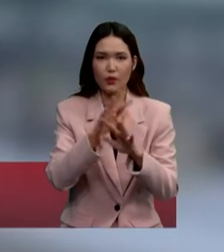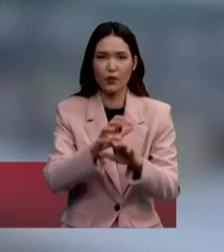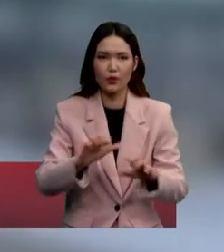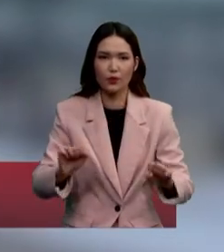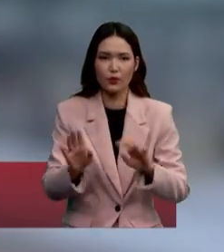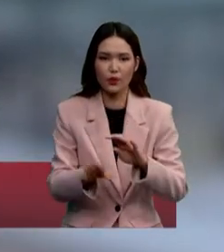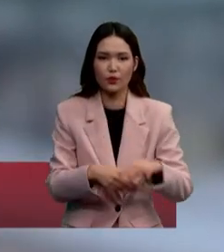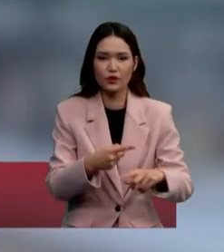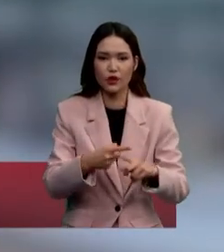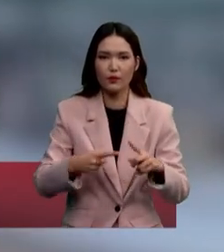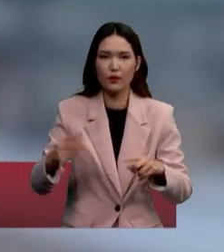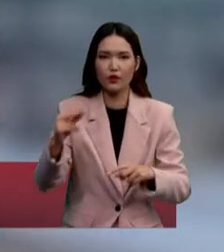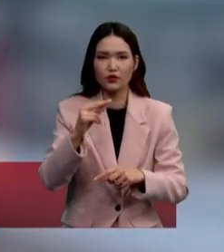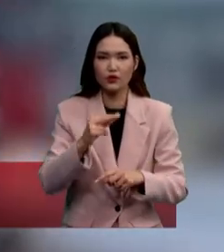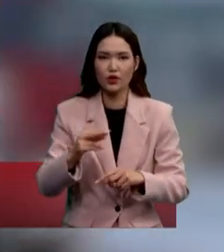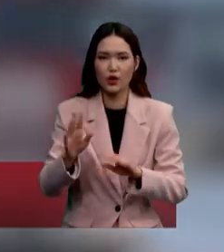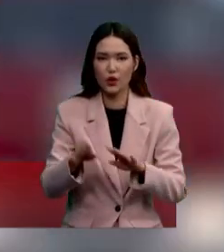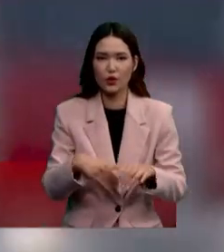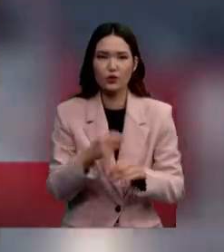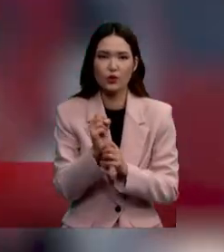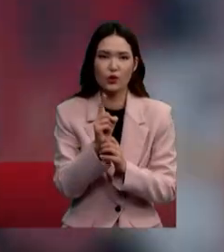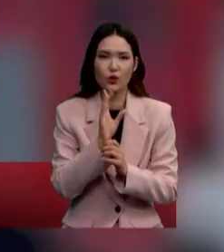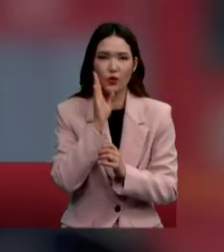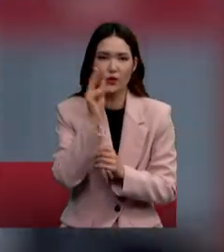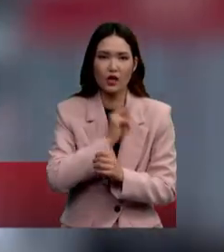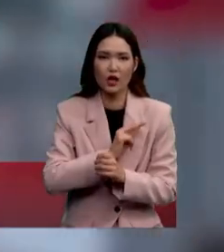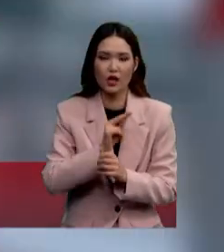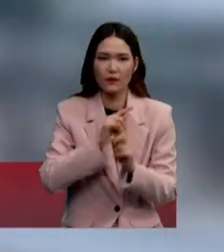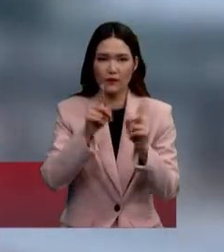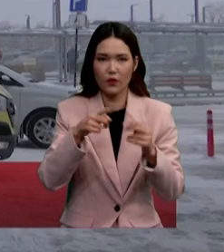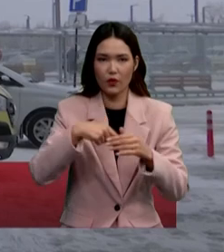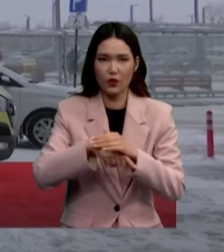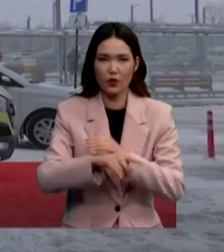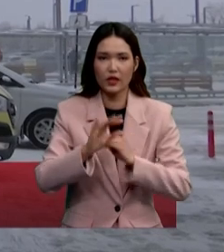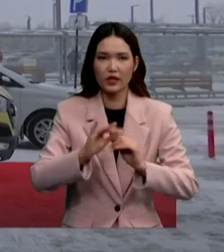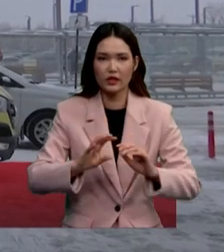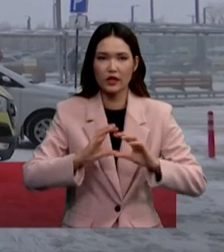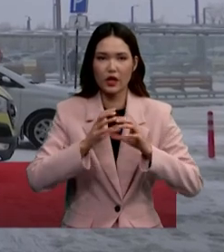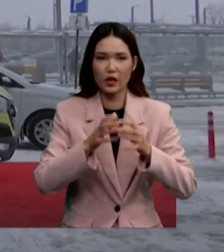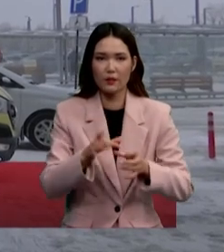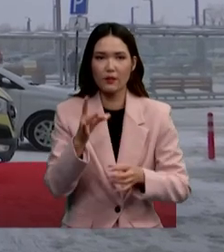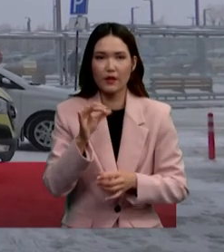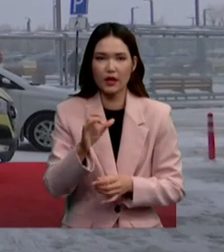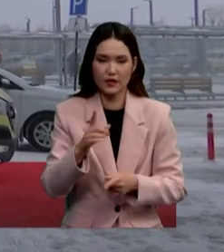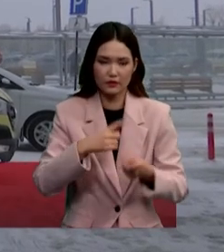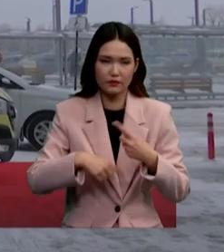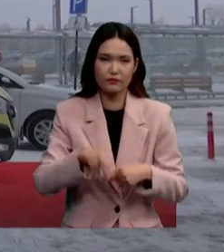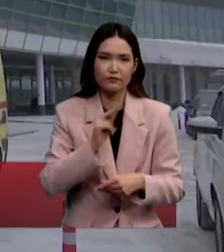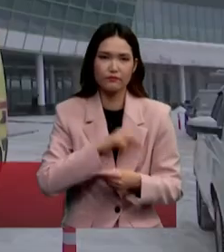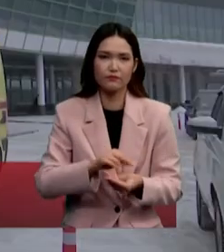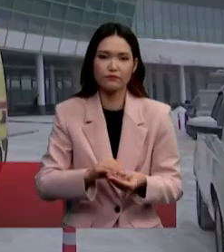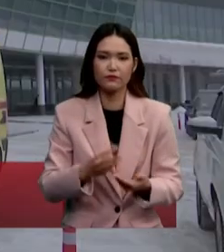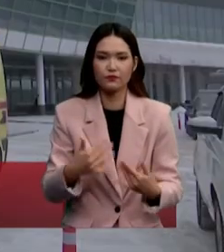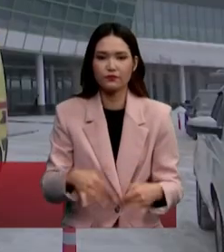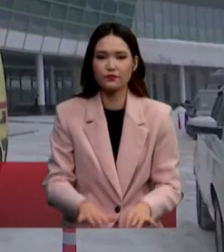потушить спустя полчаса. Уже к 11 утра работа в терминалах внутренних и международных рейсов